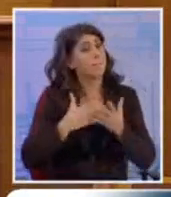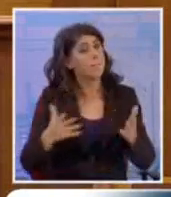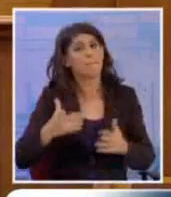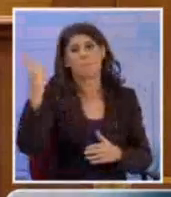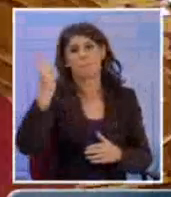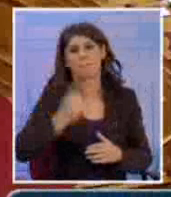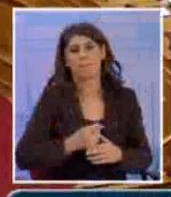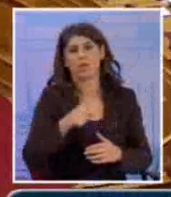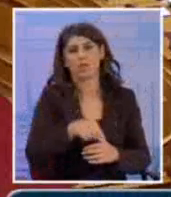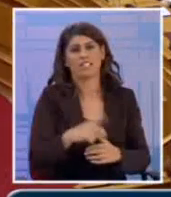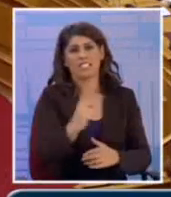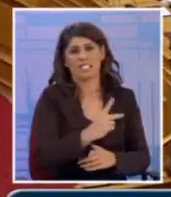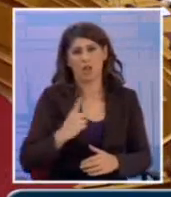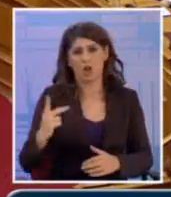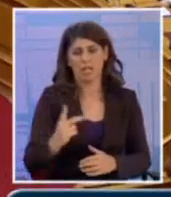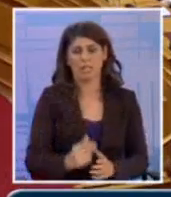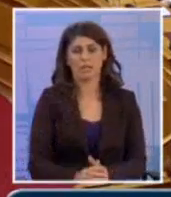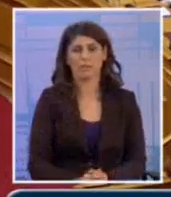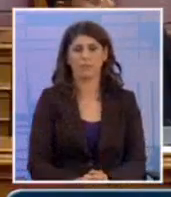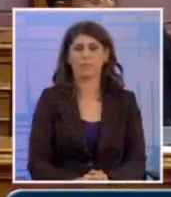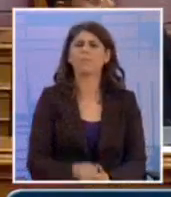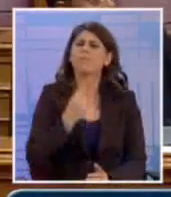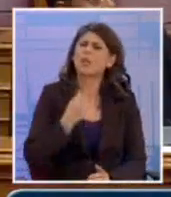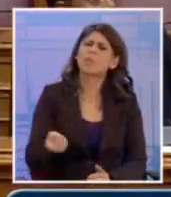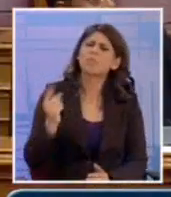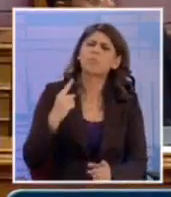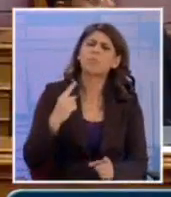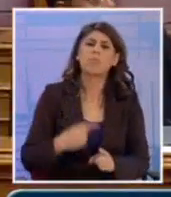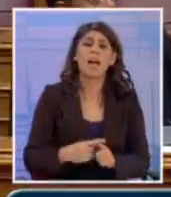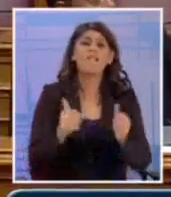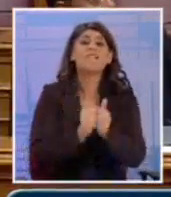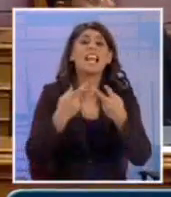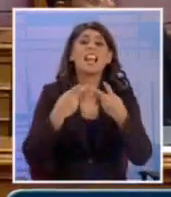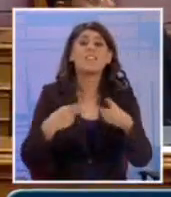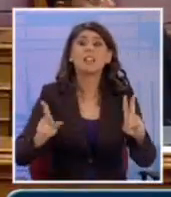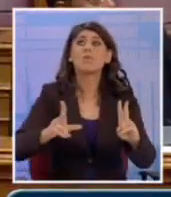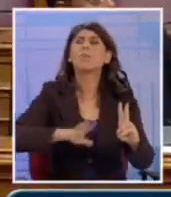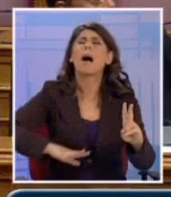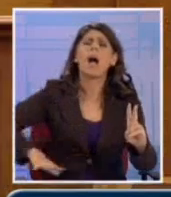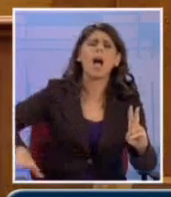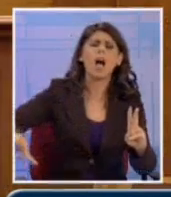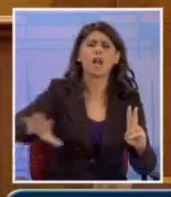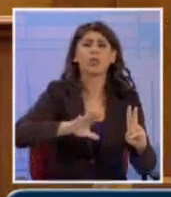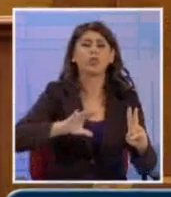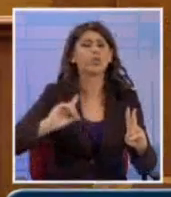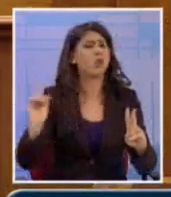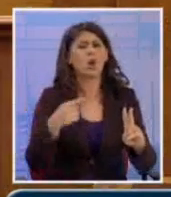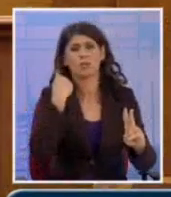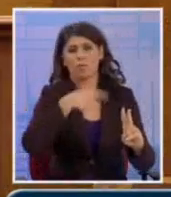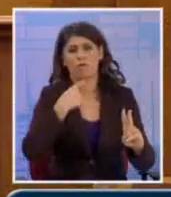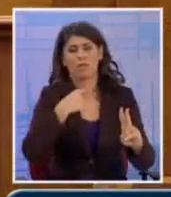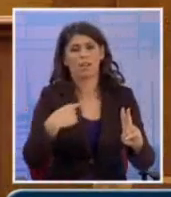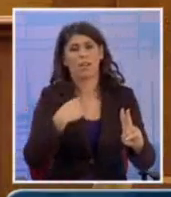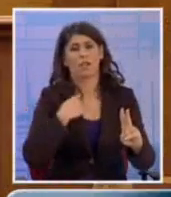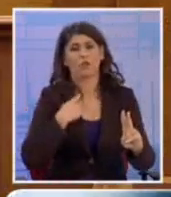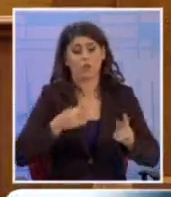μεγάλο κομμάτι αυτής της κοινωνίας. Να το πω και αλλιώς. Ο φιλελευθερισμός παντού σε όλες τις μορφές έχει χάσει